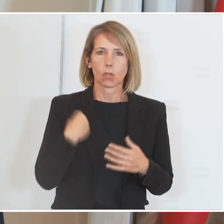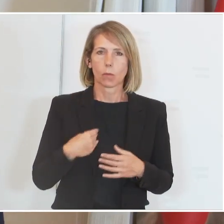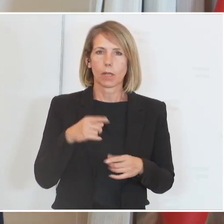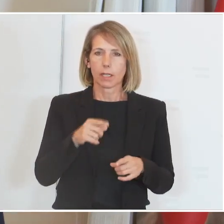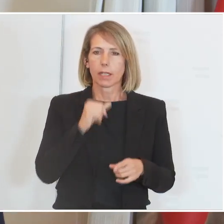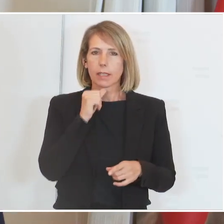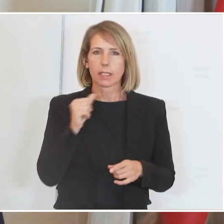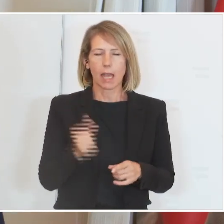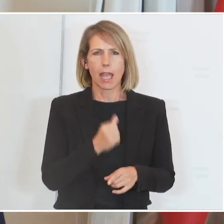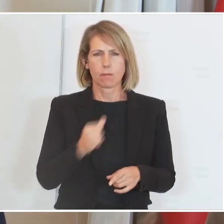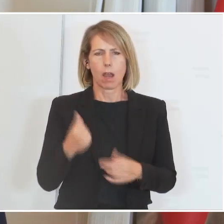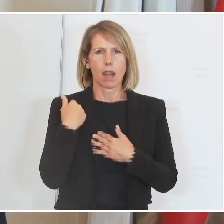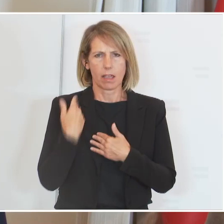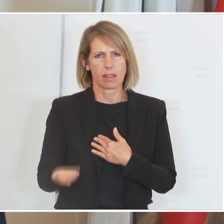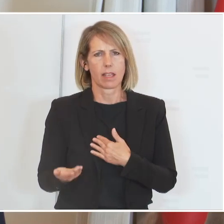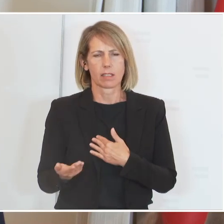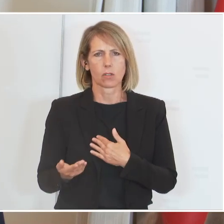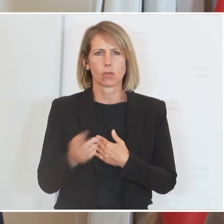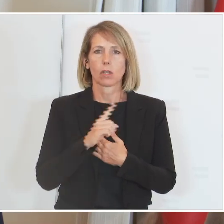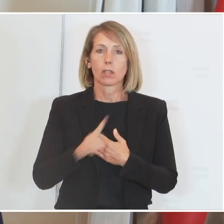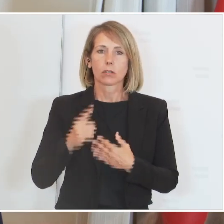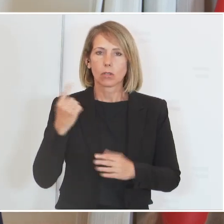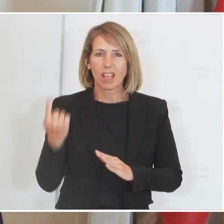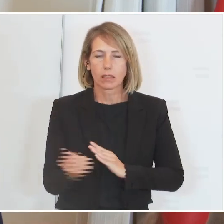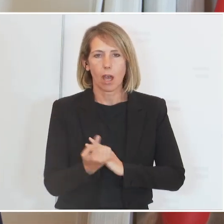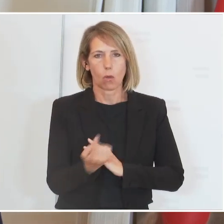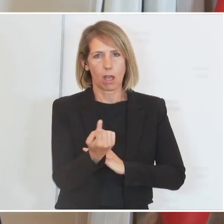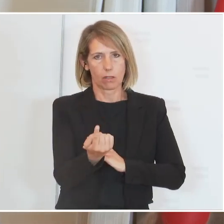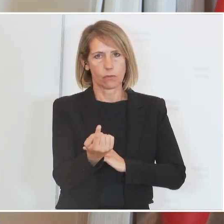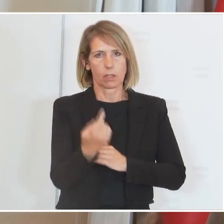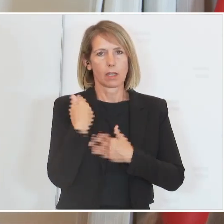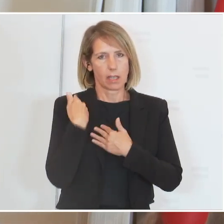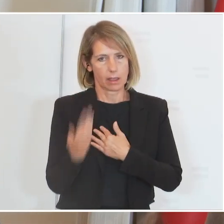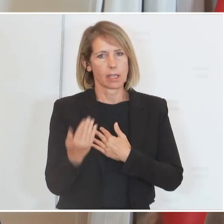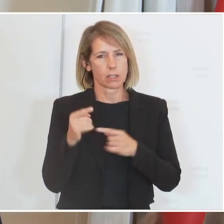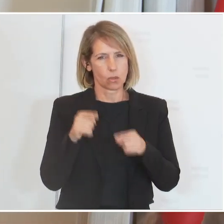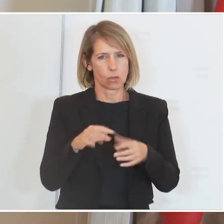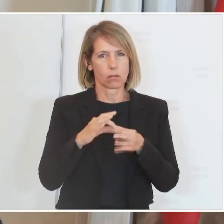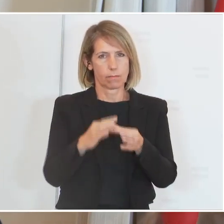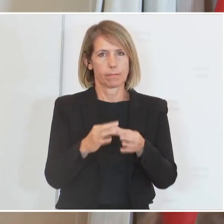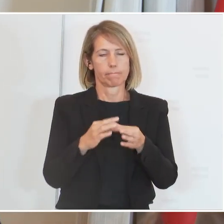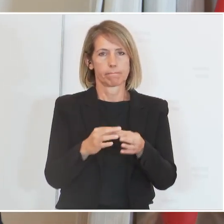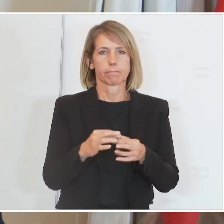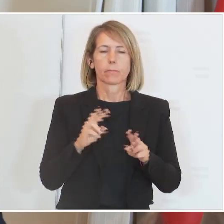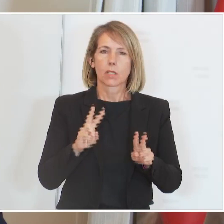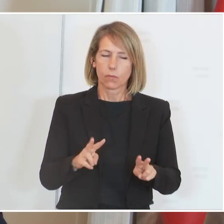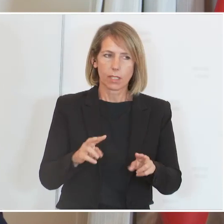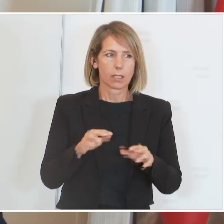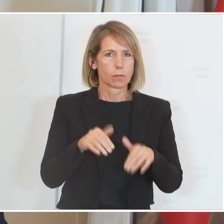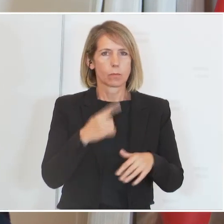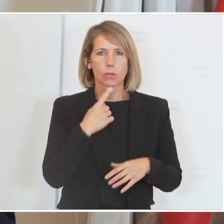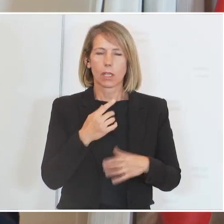keine Einmalentlastung ist, sondern dass es eine dauerhafte Entlastung sein wird. Ich sage hier ein ausdrückliches Danke